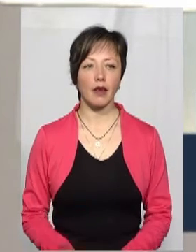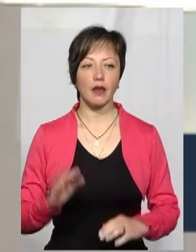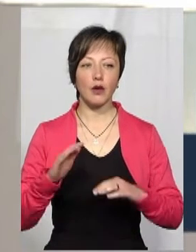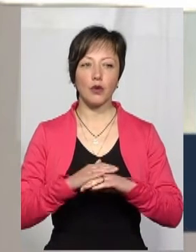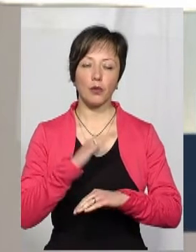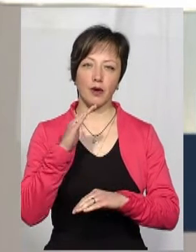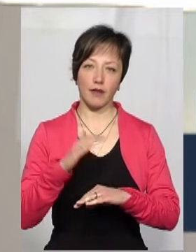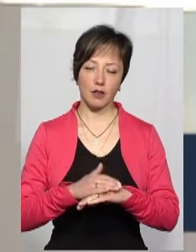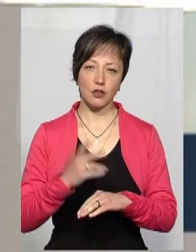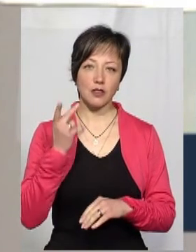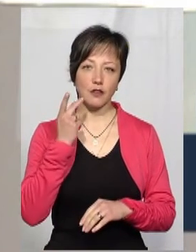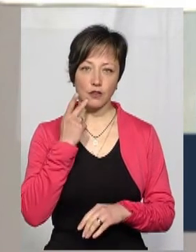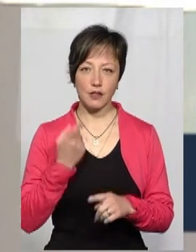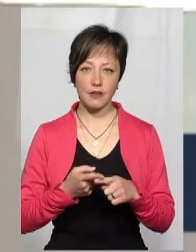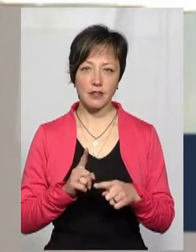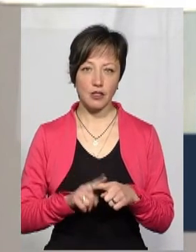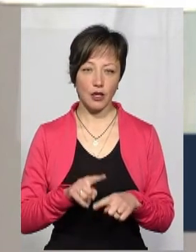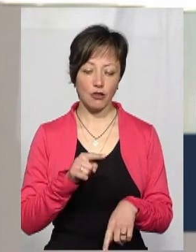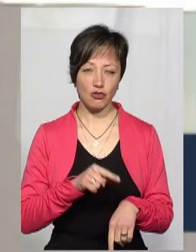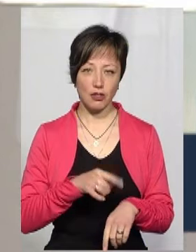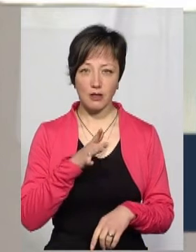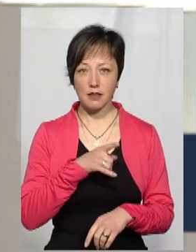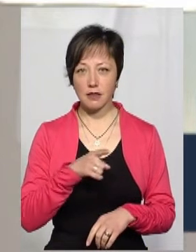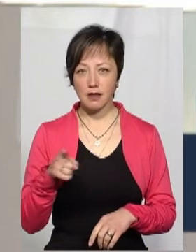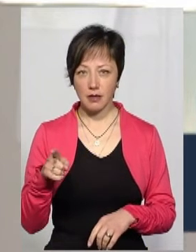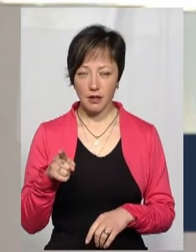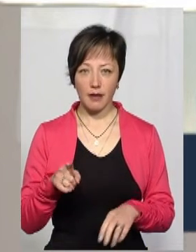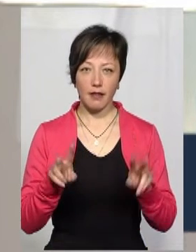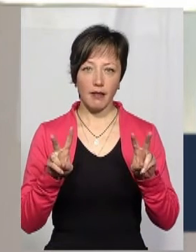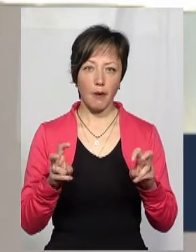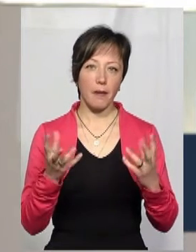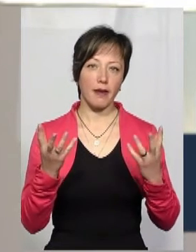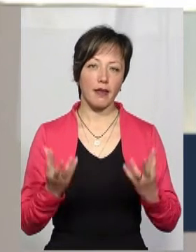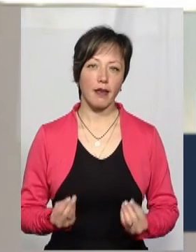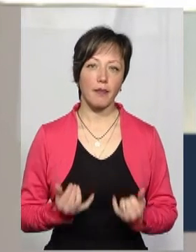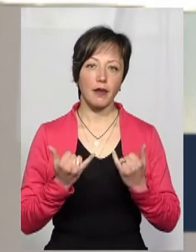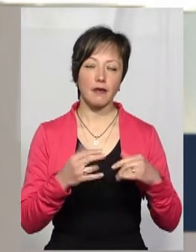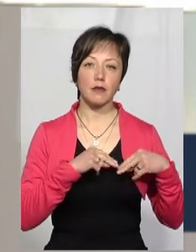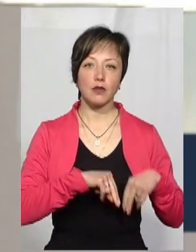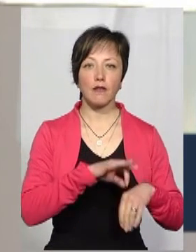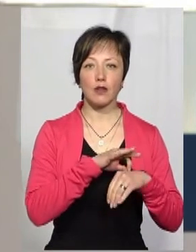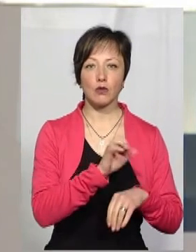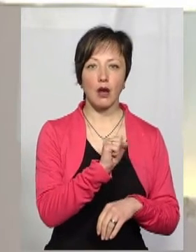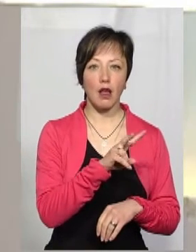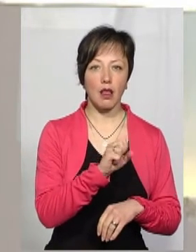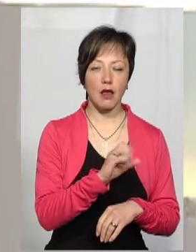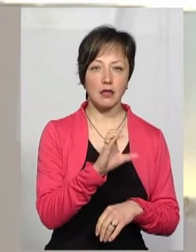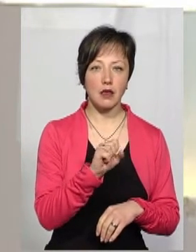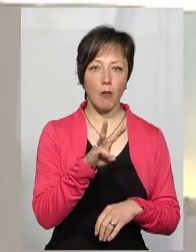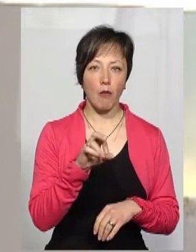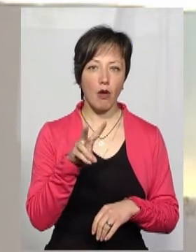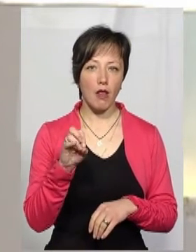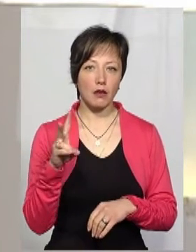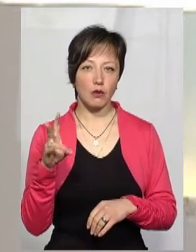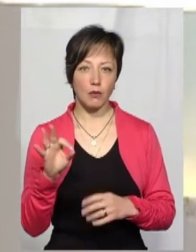Добрий вечір. Як завжди у цей час на ЮА Поділля тема дня. З вами ведуча Алла Самойленко та